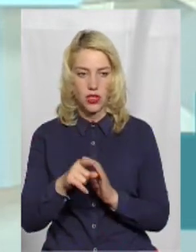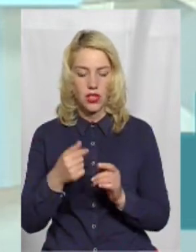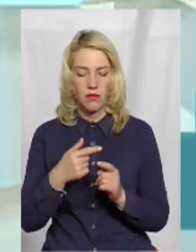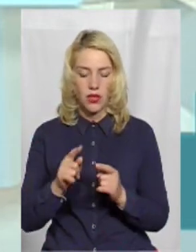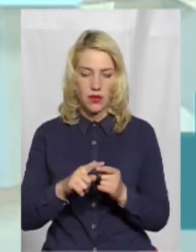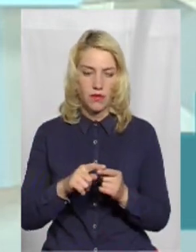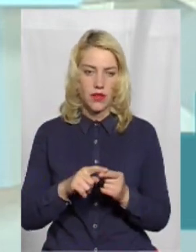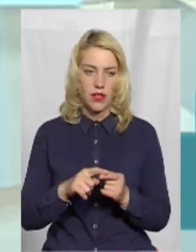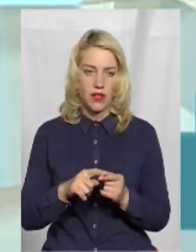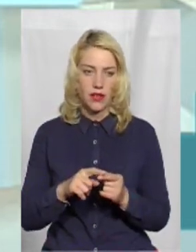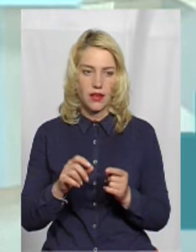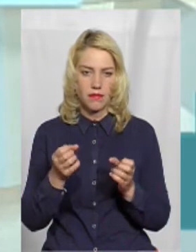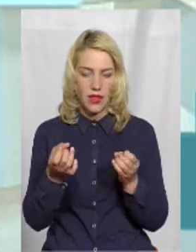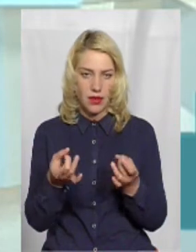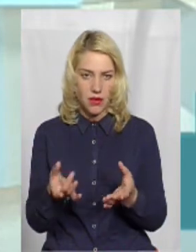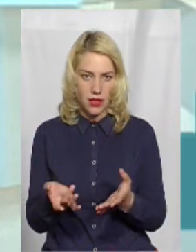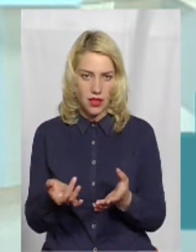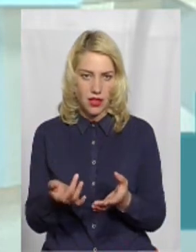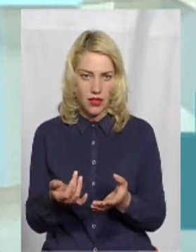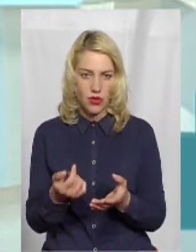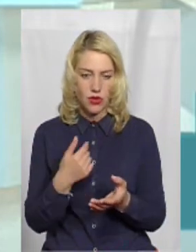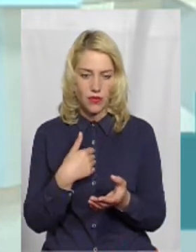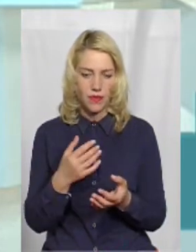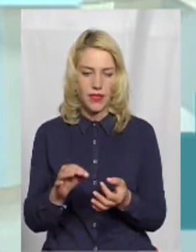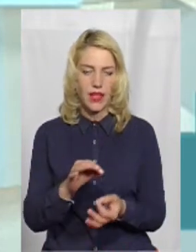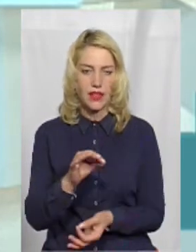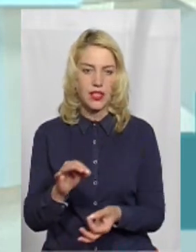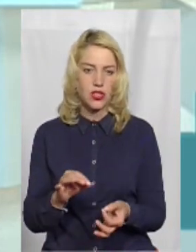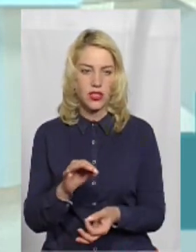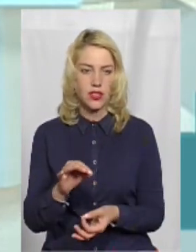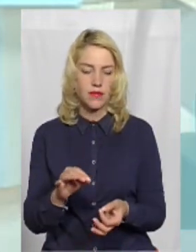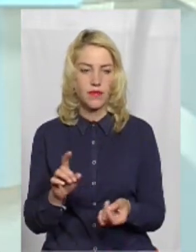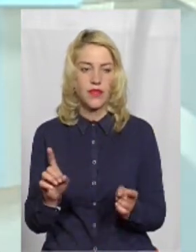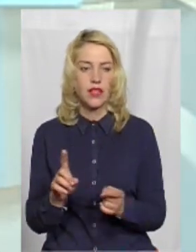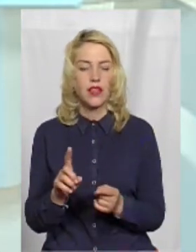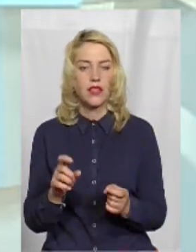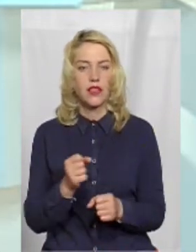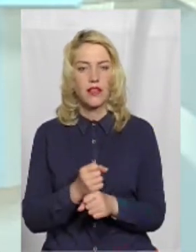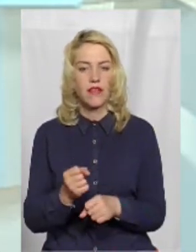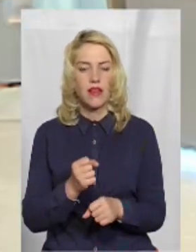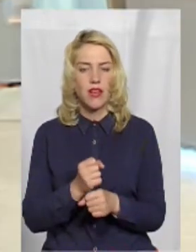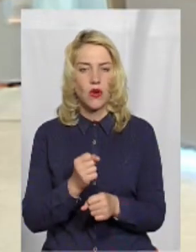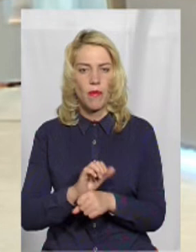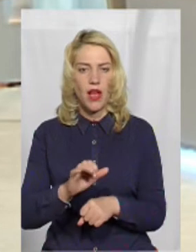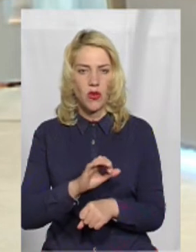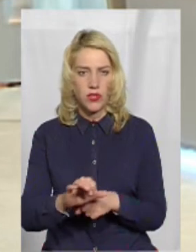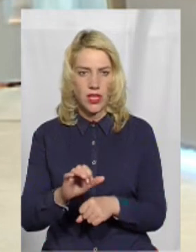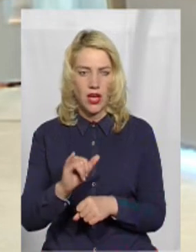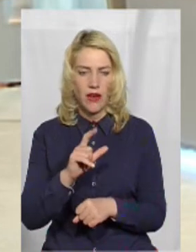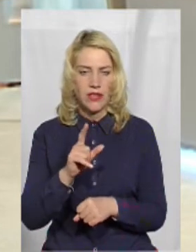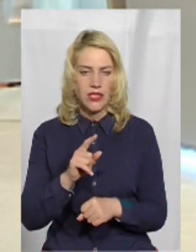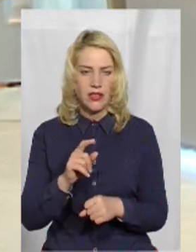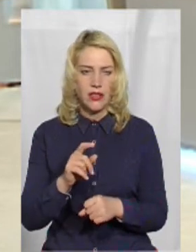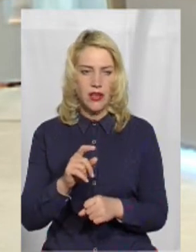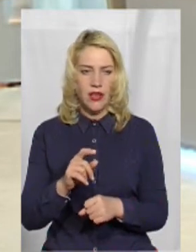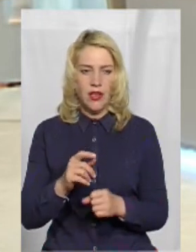енергії, елементарно надлужки, які виробляються, ну, в середовищі